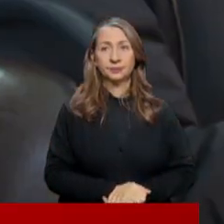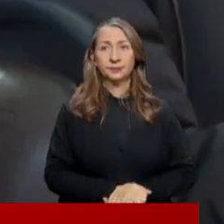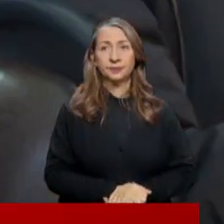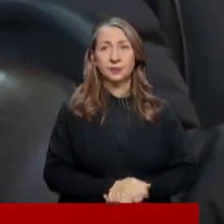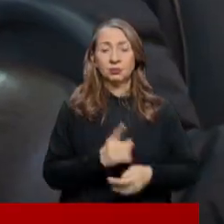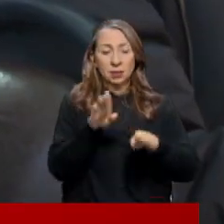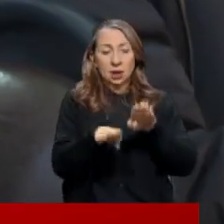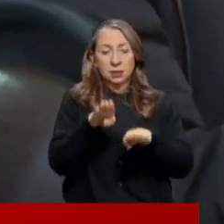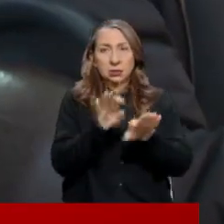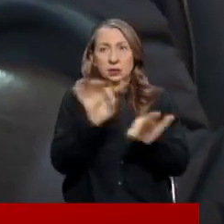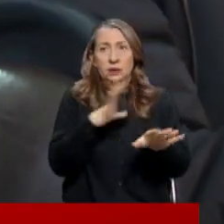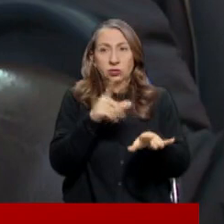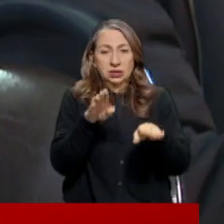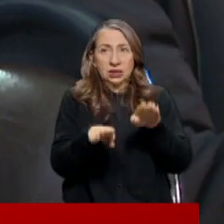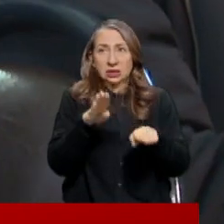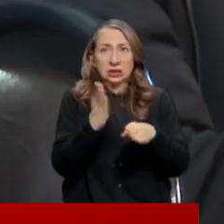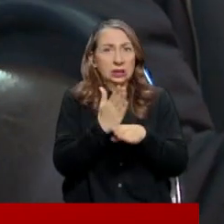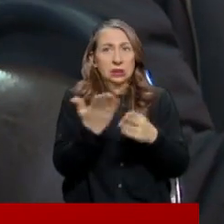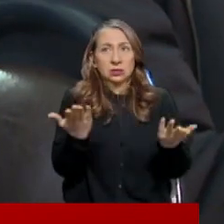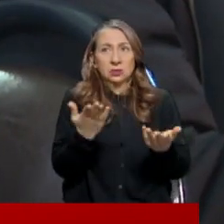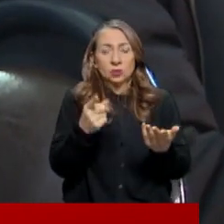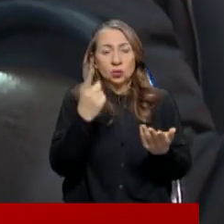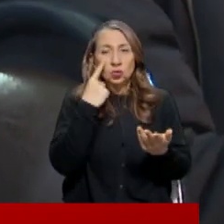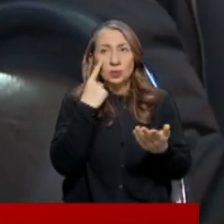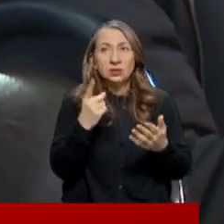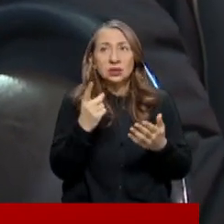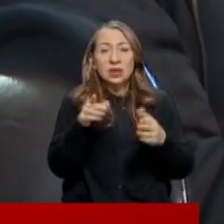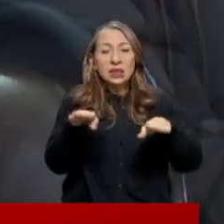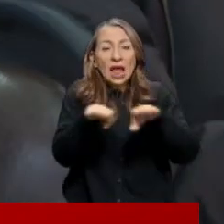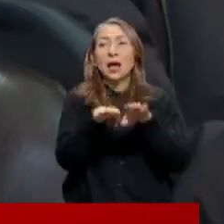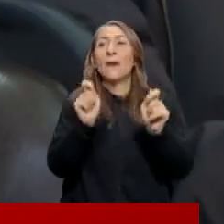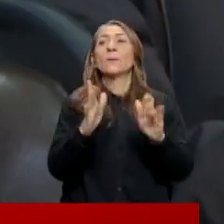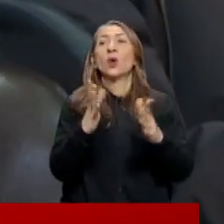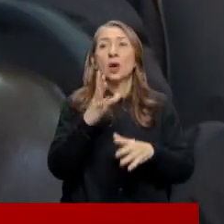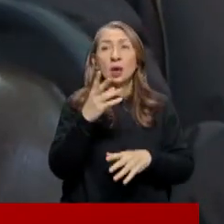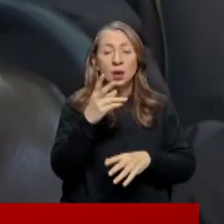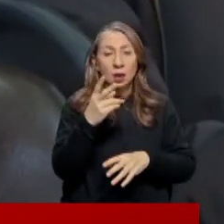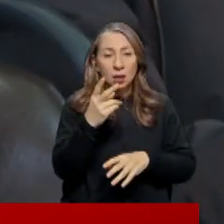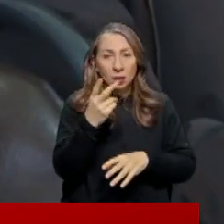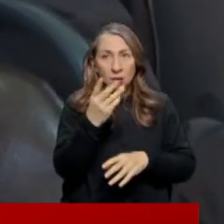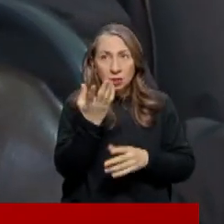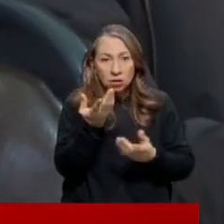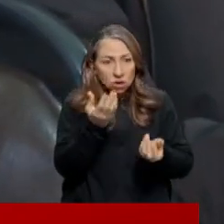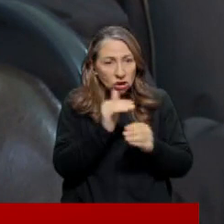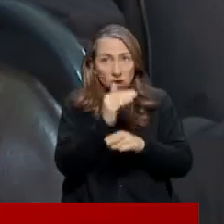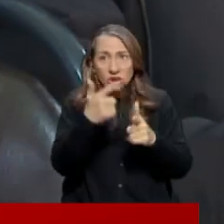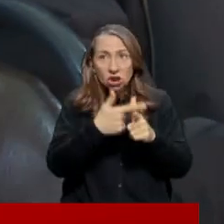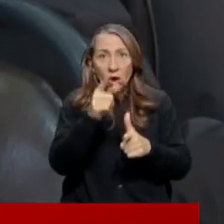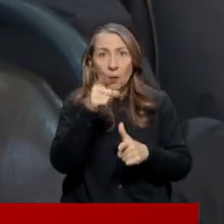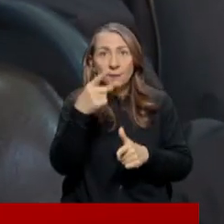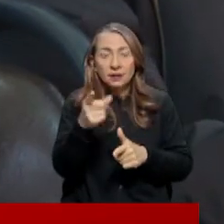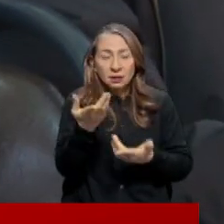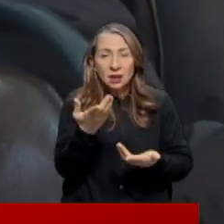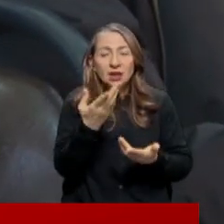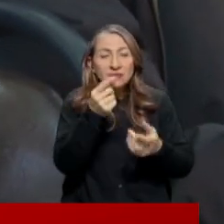Bir dengesizlik var. Bu dengesizliği niye bu hükümet dengelemiyor? Bir çay 10 lira olmuş. Nasıl yaşayacağız? Bir simit 7